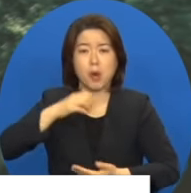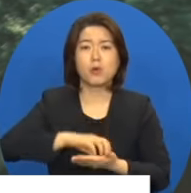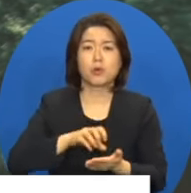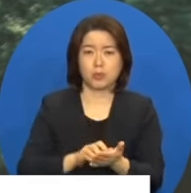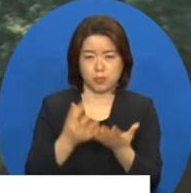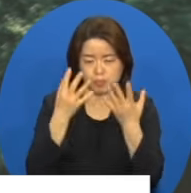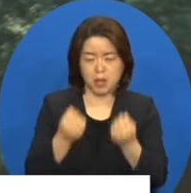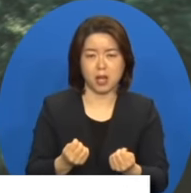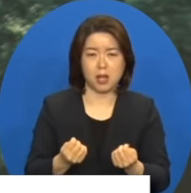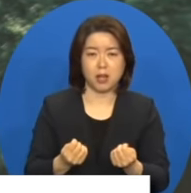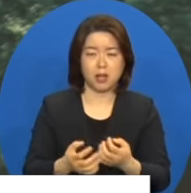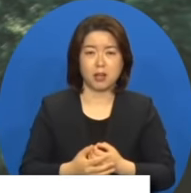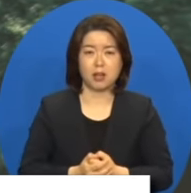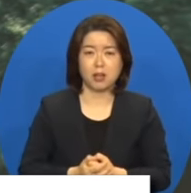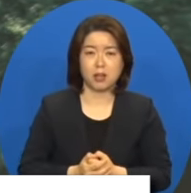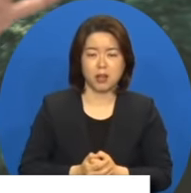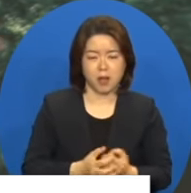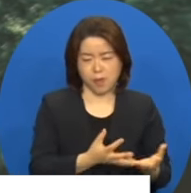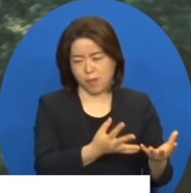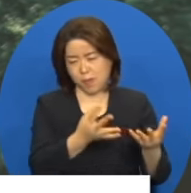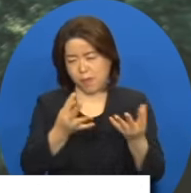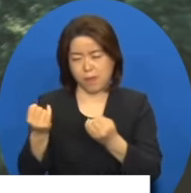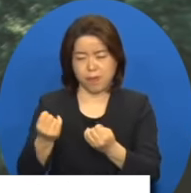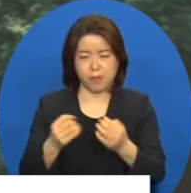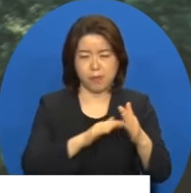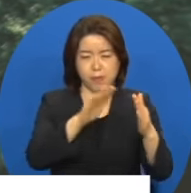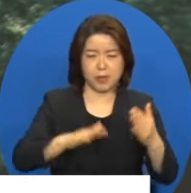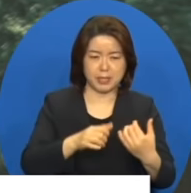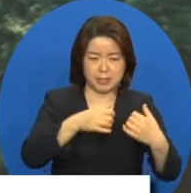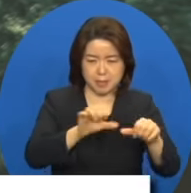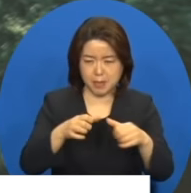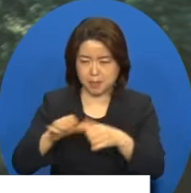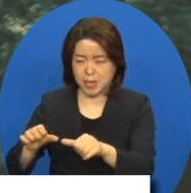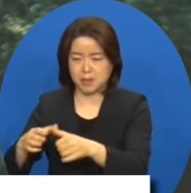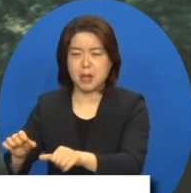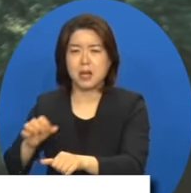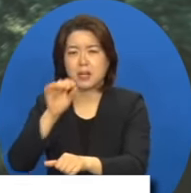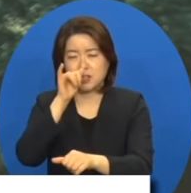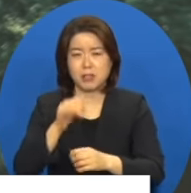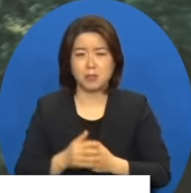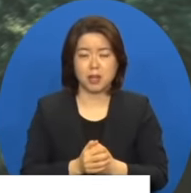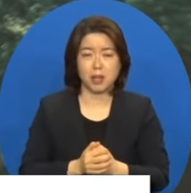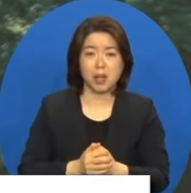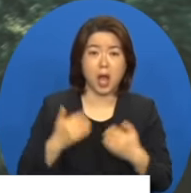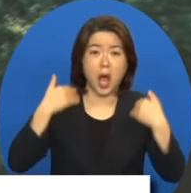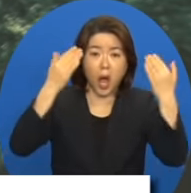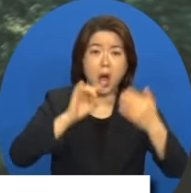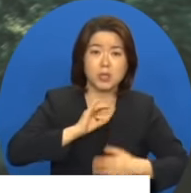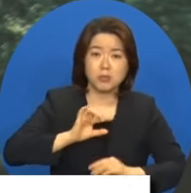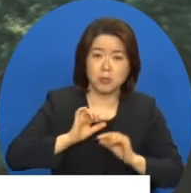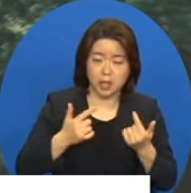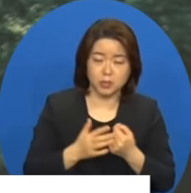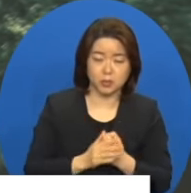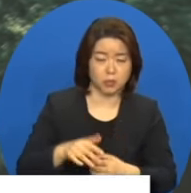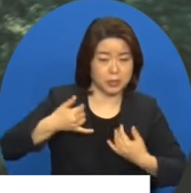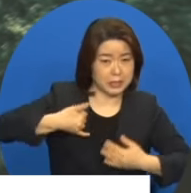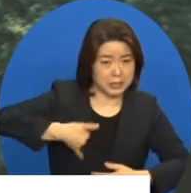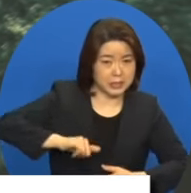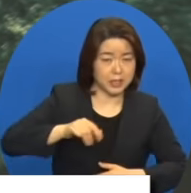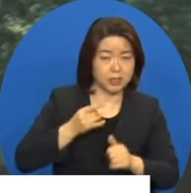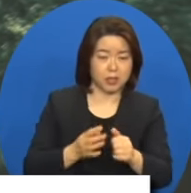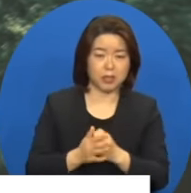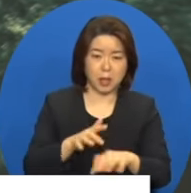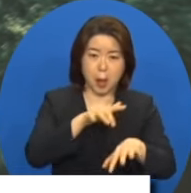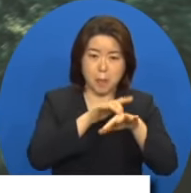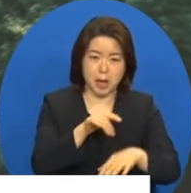정도예요. 수많은 가정이 깨어져 나가고 있습니다. 어른들뿐만 아니고 자녀들에게는 정말